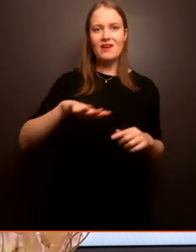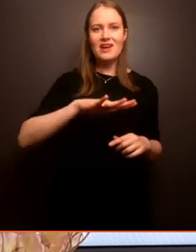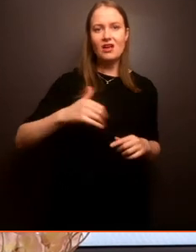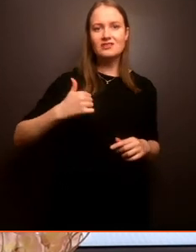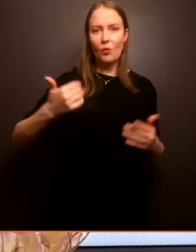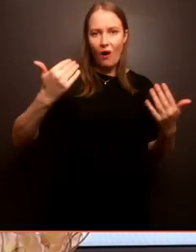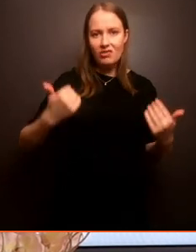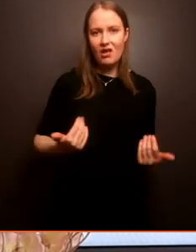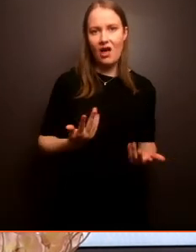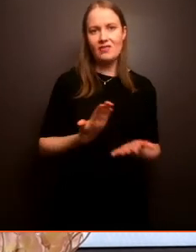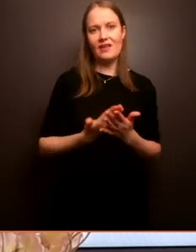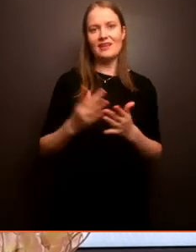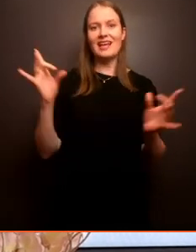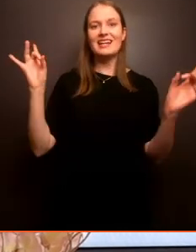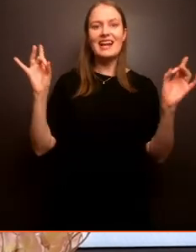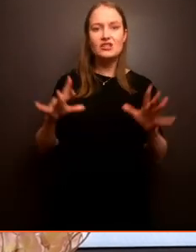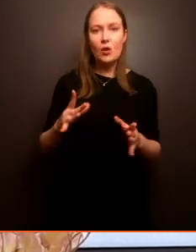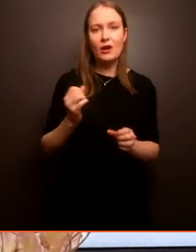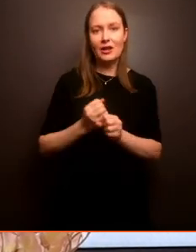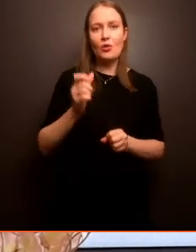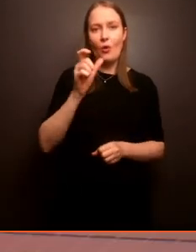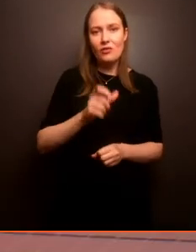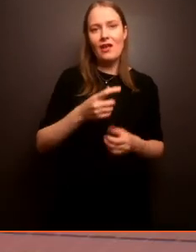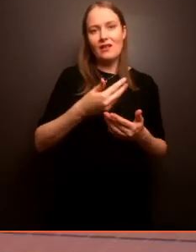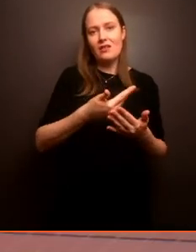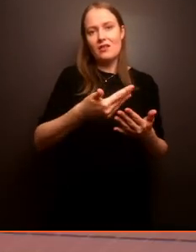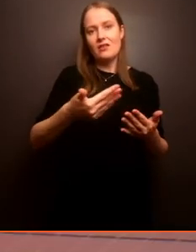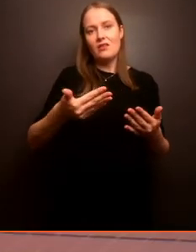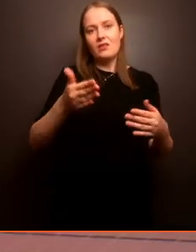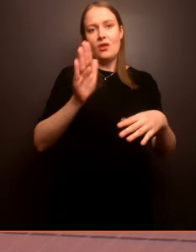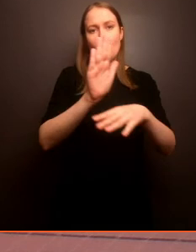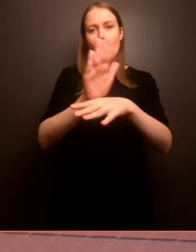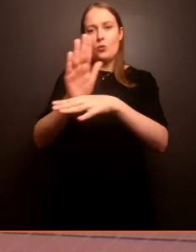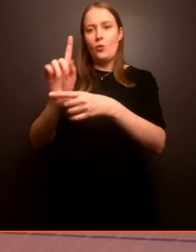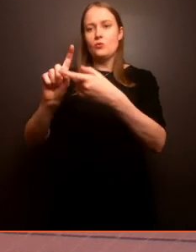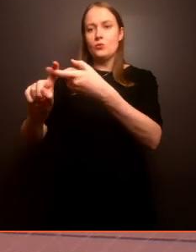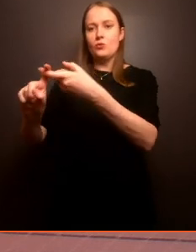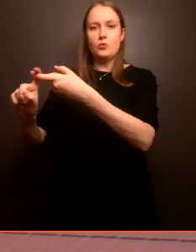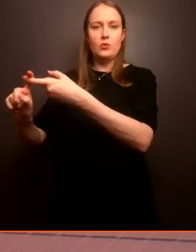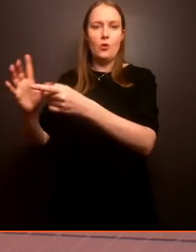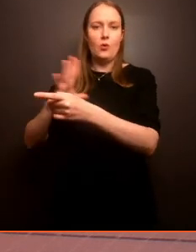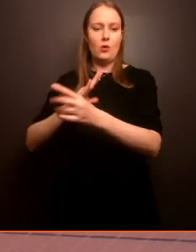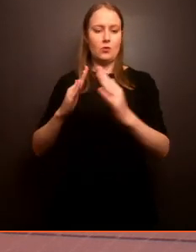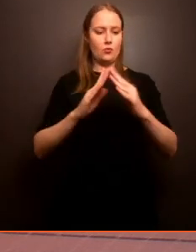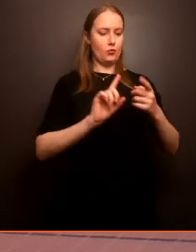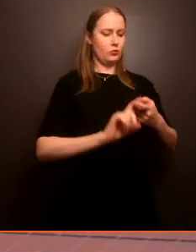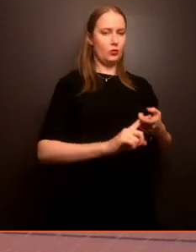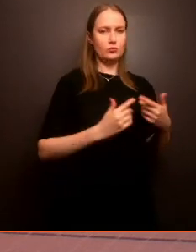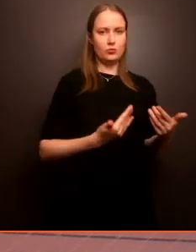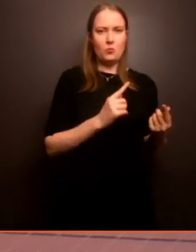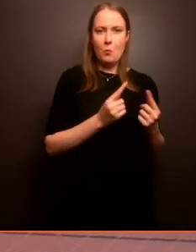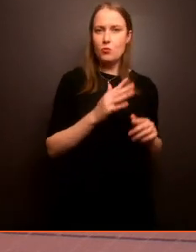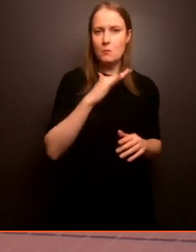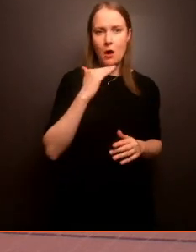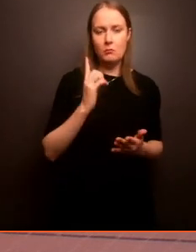klassijuhatajast, restoranitöötajast ja nii edasi, kõik kohustused, mis sellega seoses nagu koju kaasa tulid. Mis on see, mida te olete